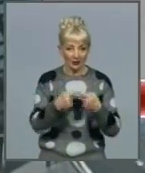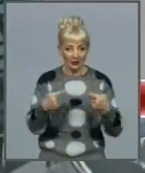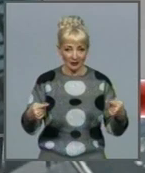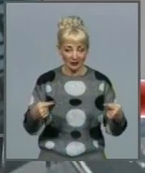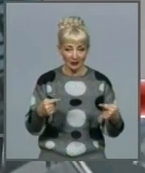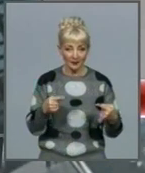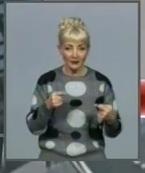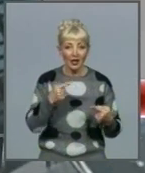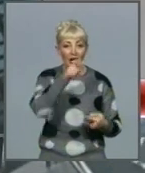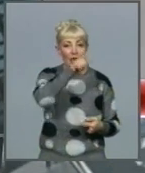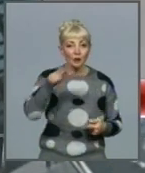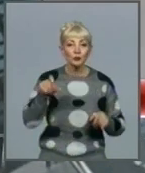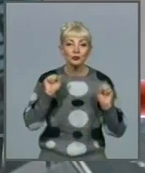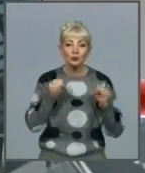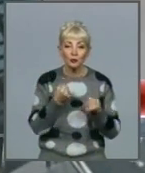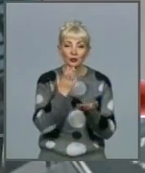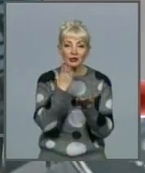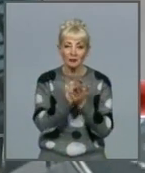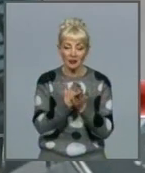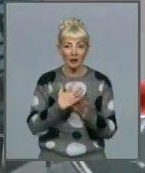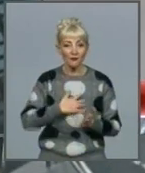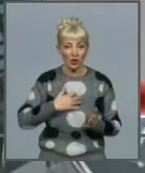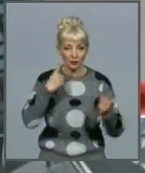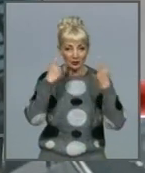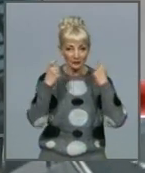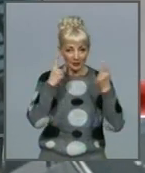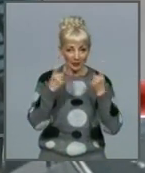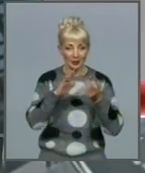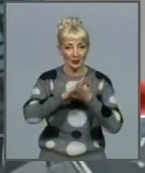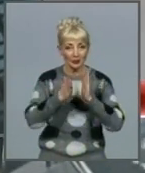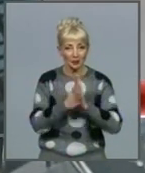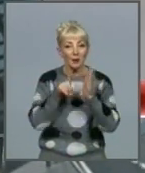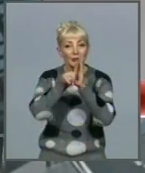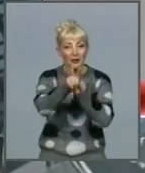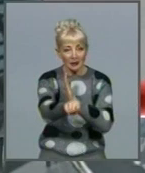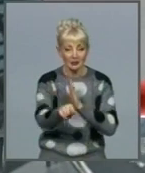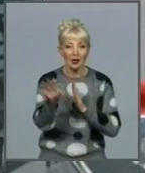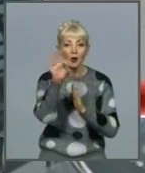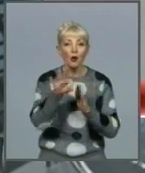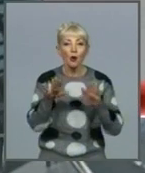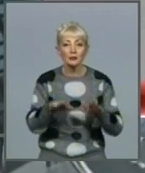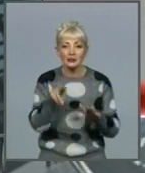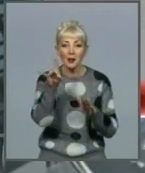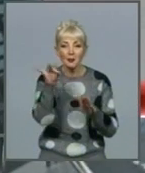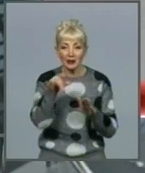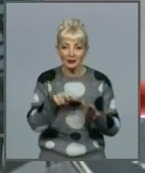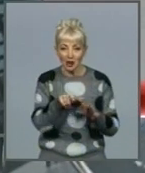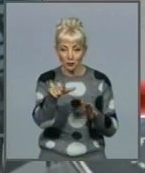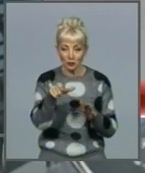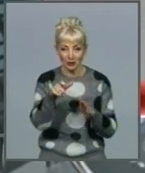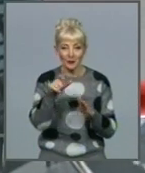Громадяни можуть отримувати актуальну інформацію щодо стану проїзду, про об'єкти придорожнього сервісу, розташування паркінгів